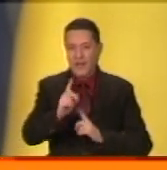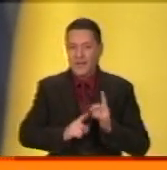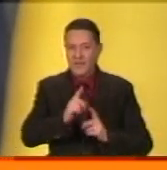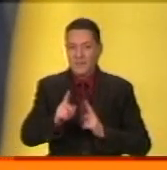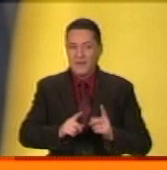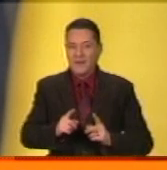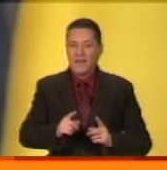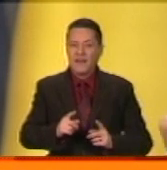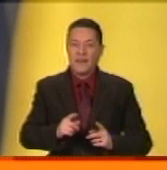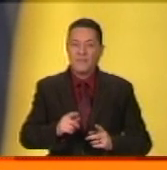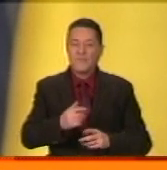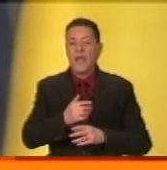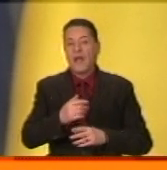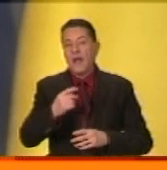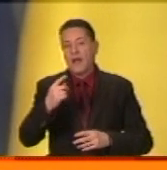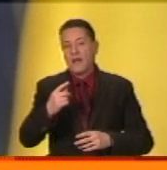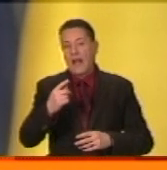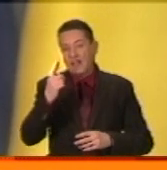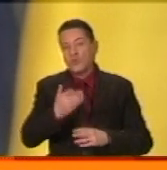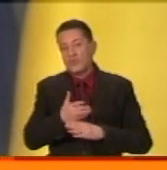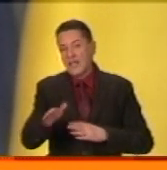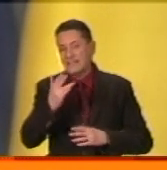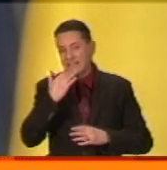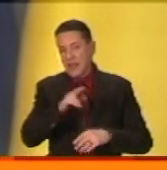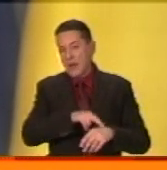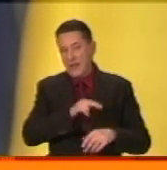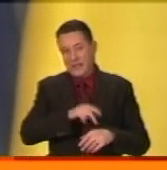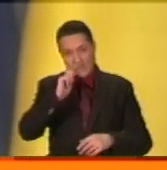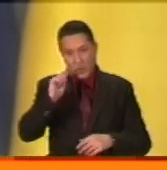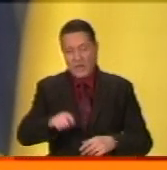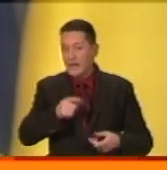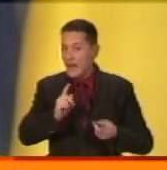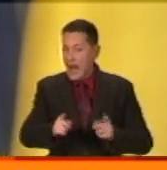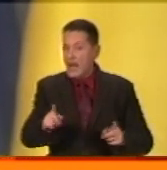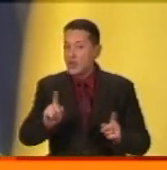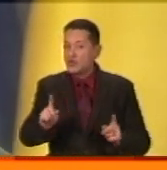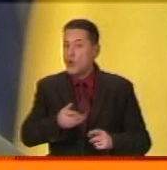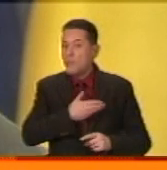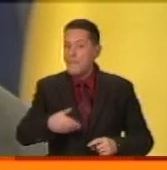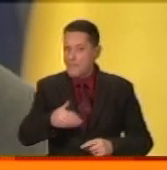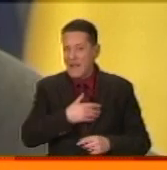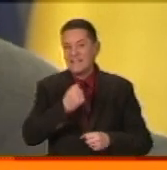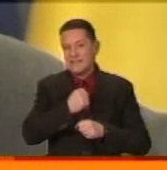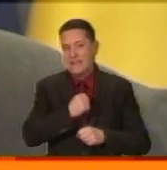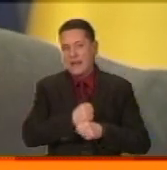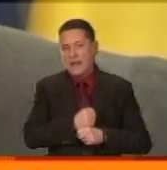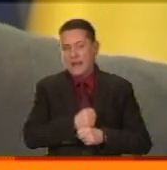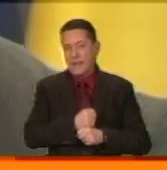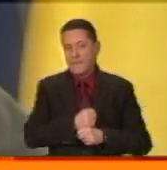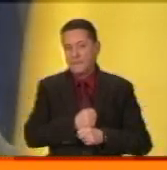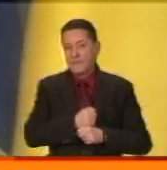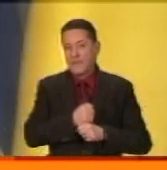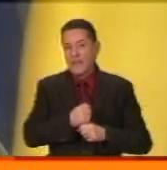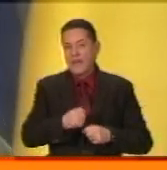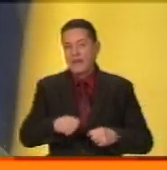части, например, одну часть национальной полиции Украины, но реально, чтобы мы как бы сделали таким